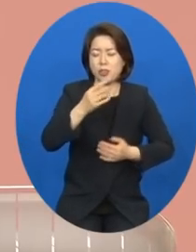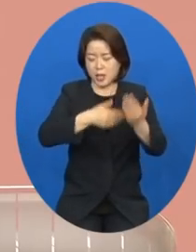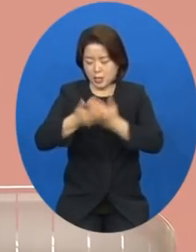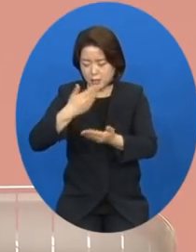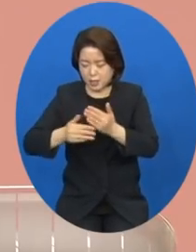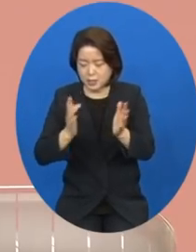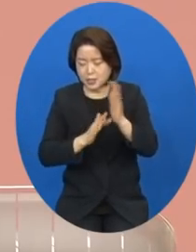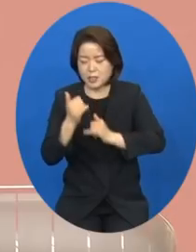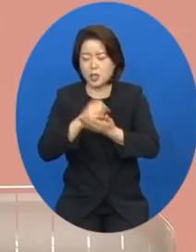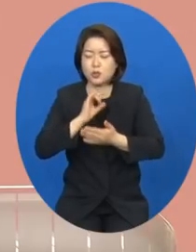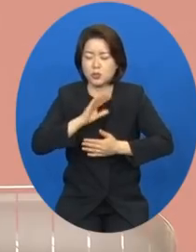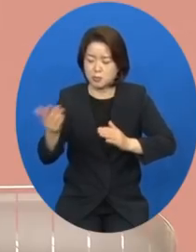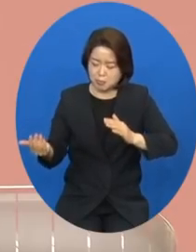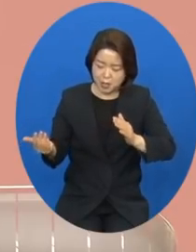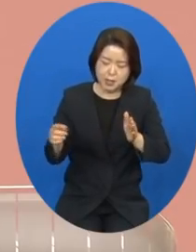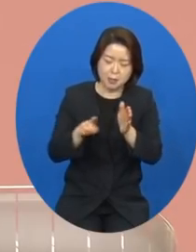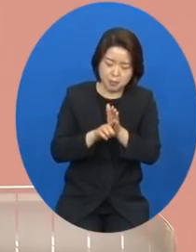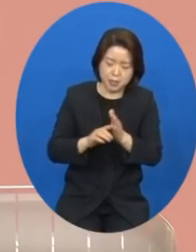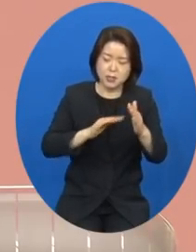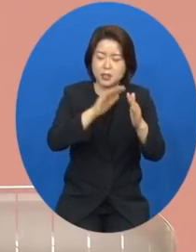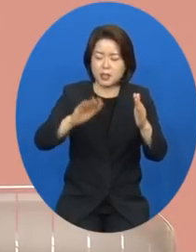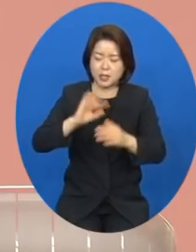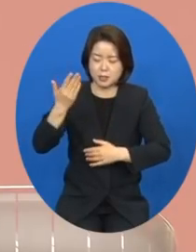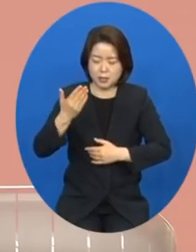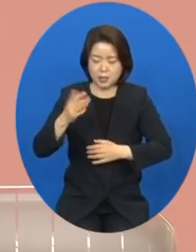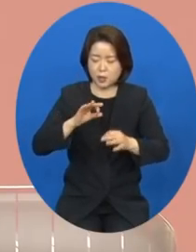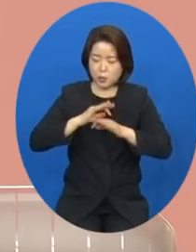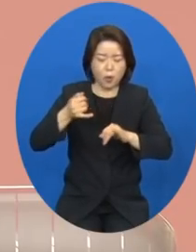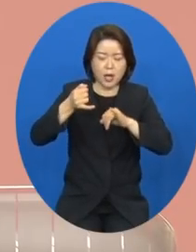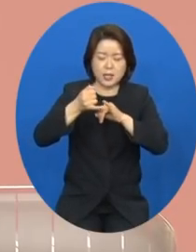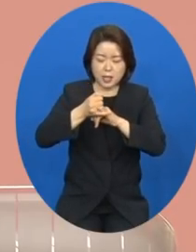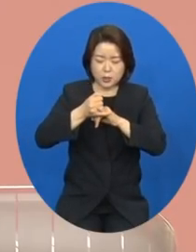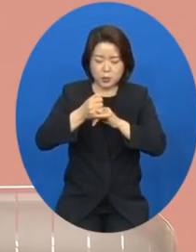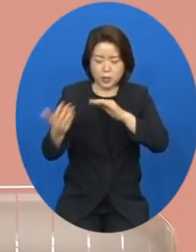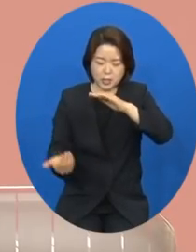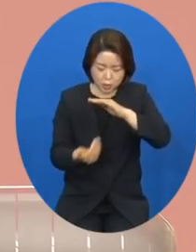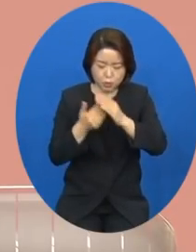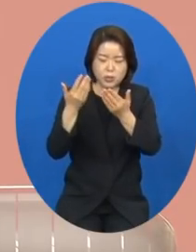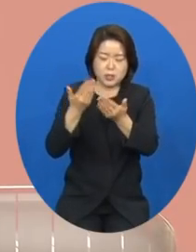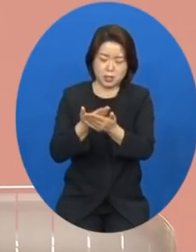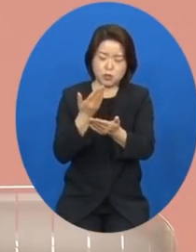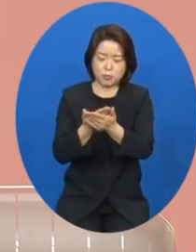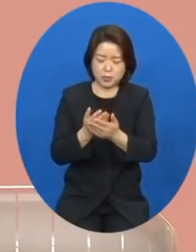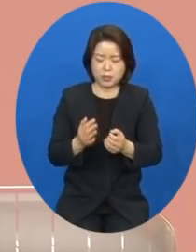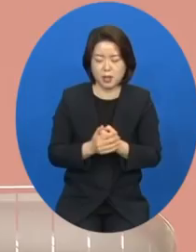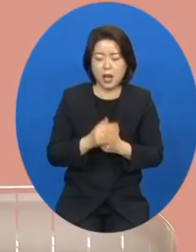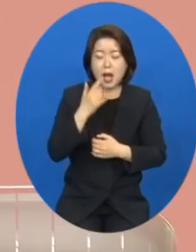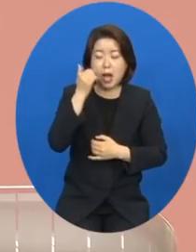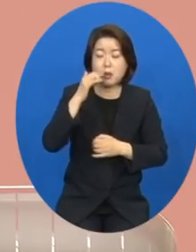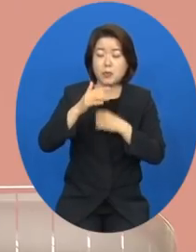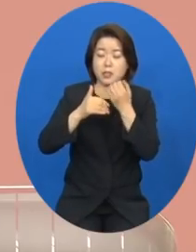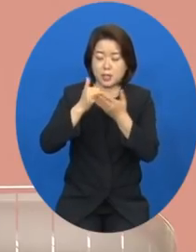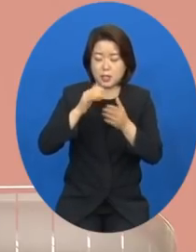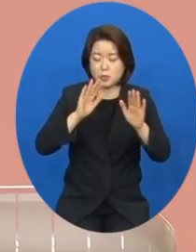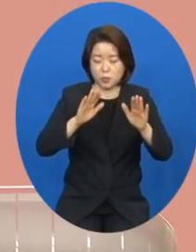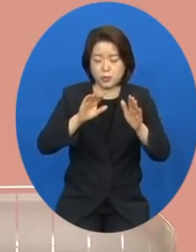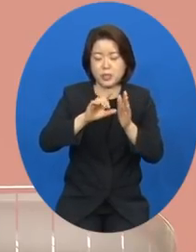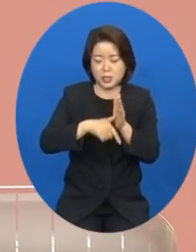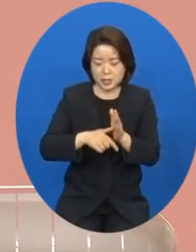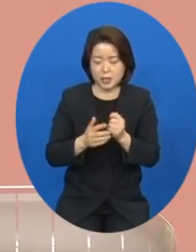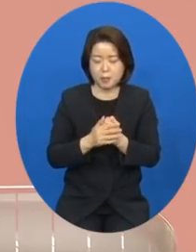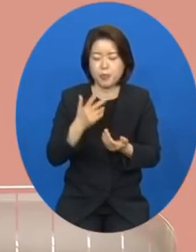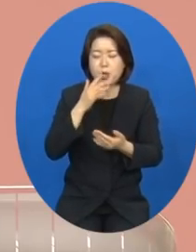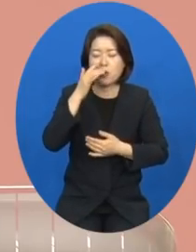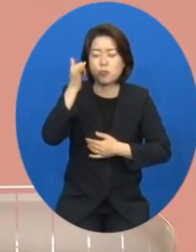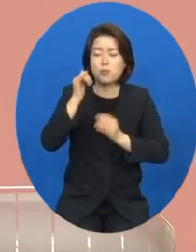감과 과정이 되는 놀라운 약속에 은혜가 성취 되게 하여 출시 없어서 아버지 하나님이 시간에 부모를